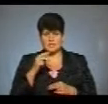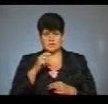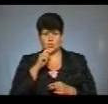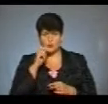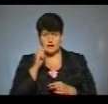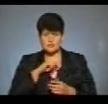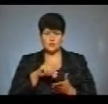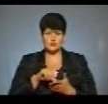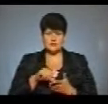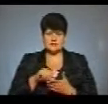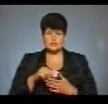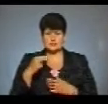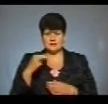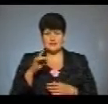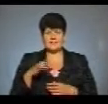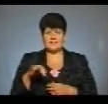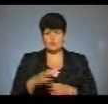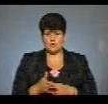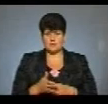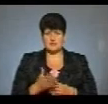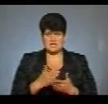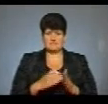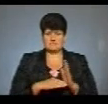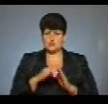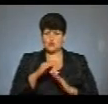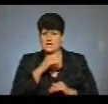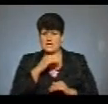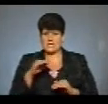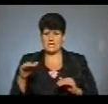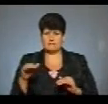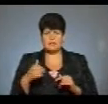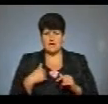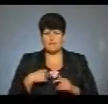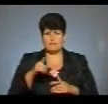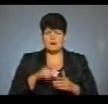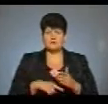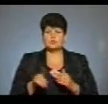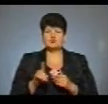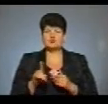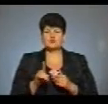України і учасниками вже чемпіонатів Європи. Досить високий рівень. Я впевнений, що